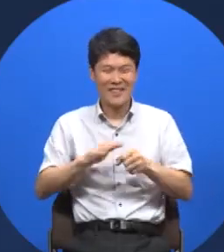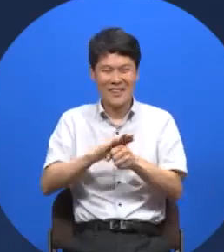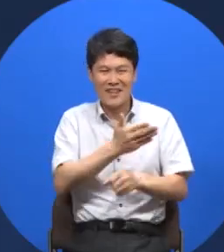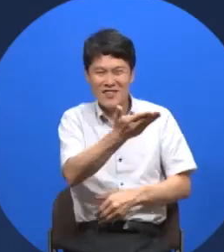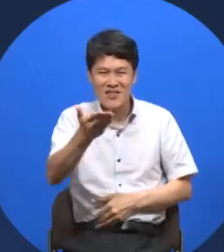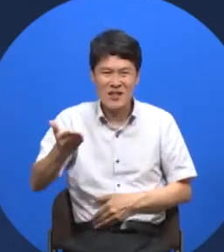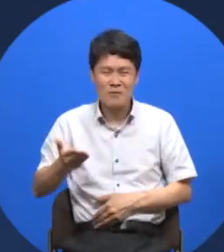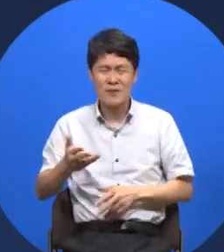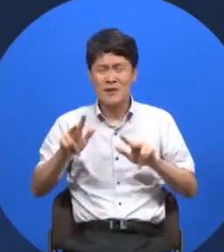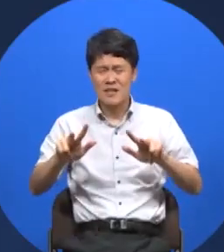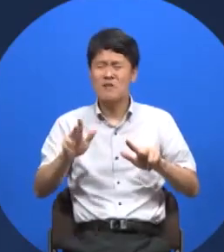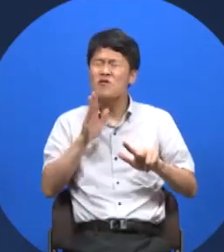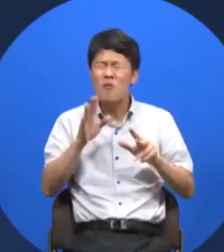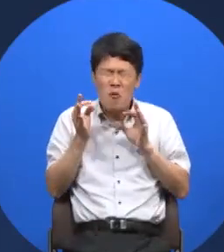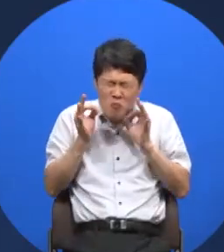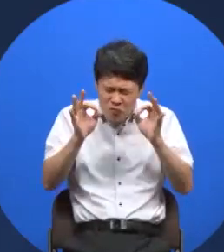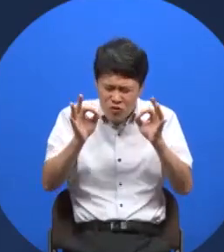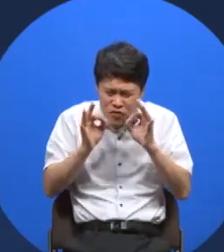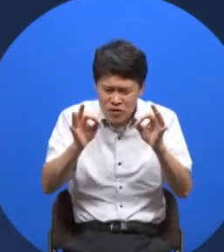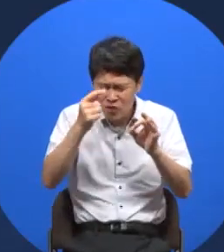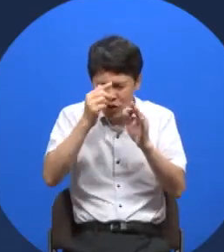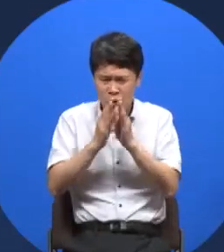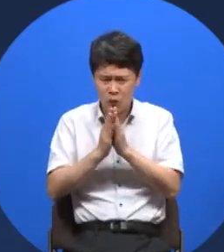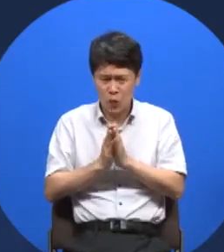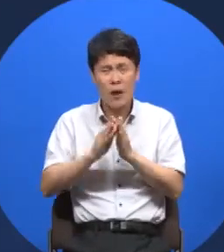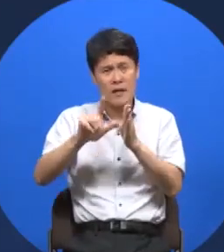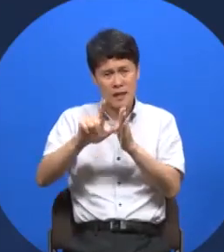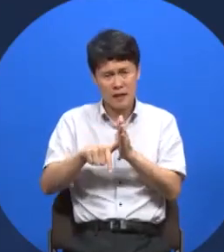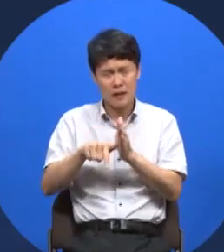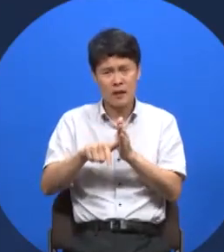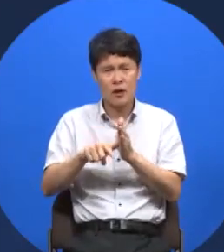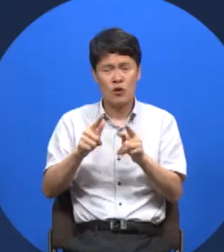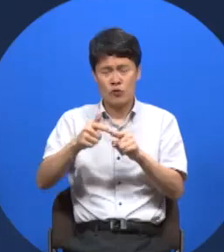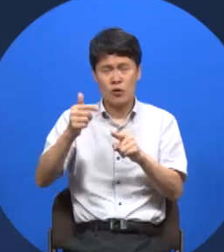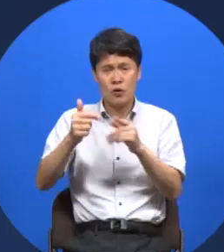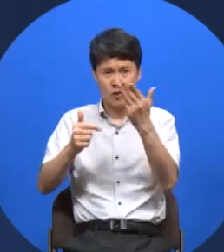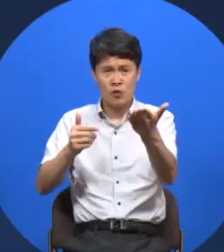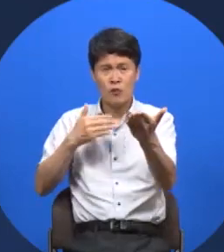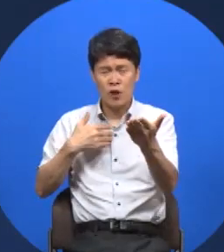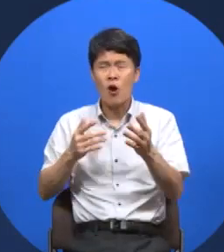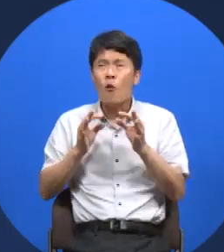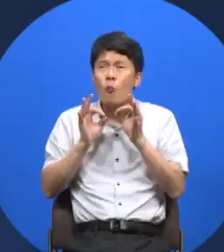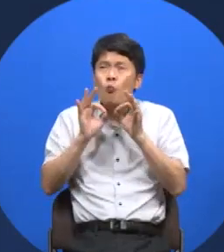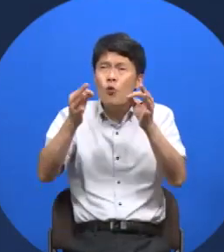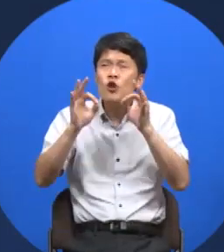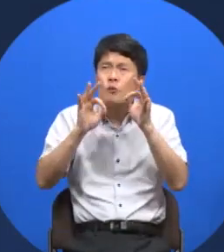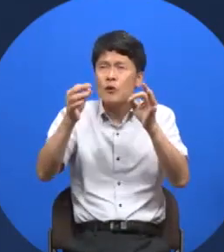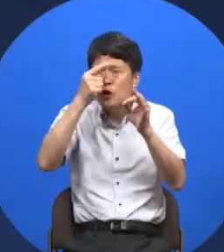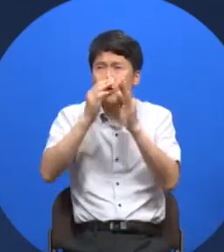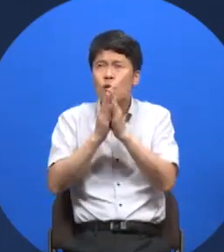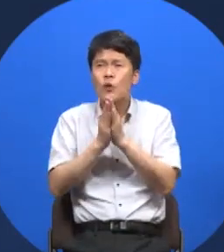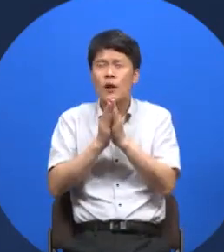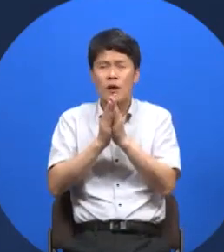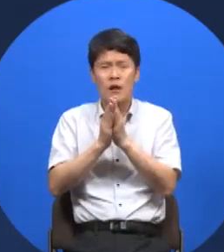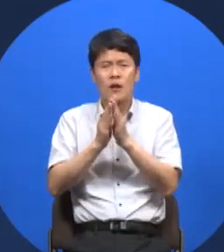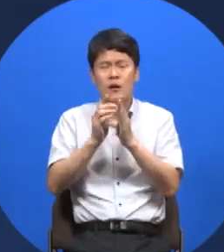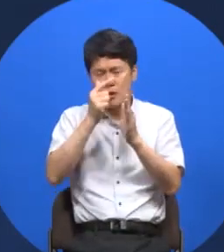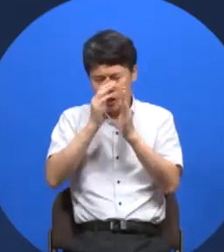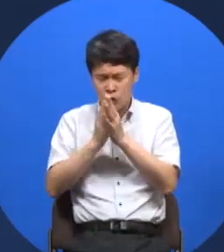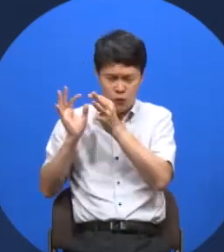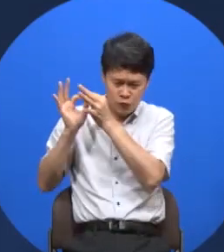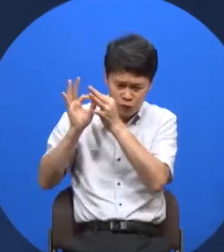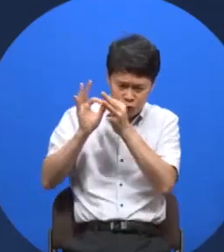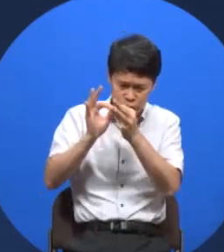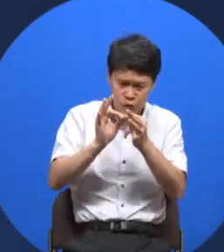부르짖어 기도할 시간이 아니겠습니까? 주께서 저와 여러분에게 부르짖어 기도하는 기도를